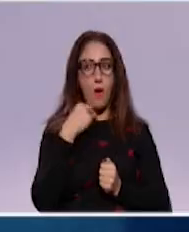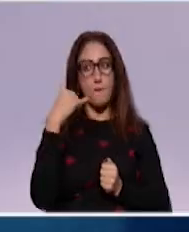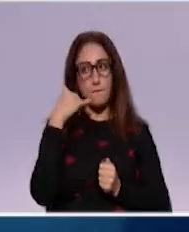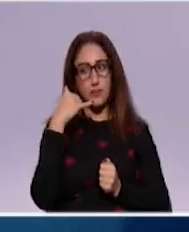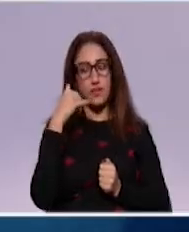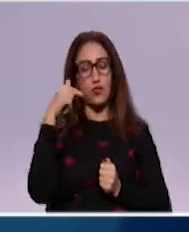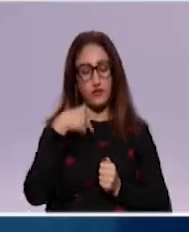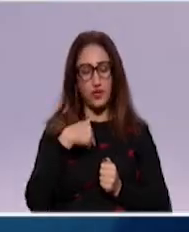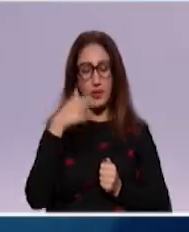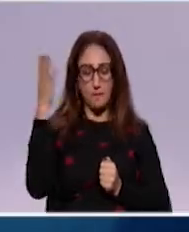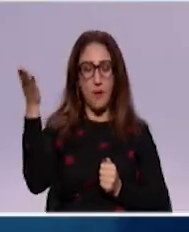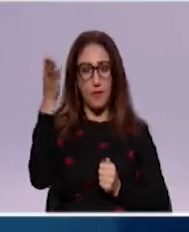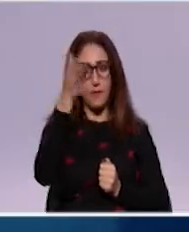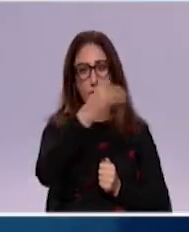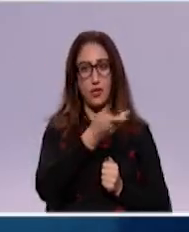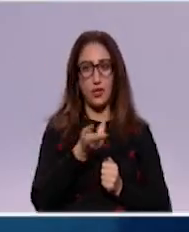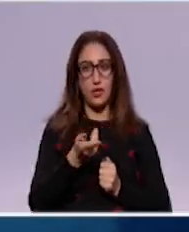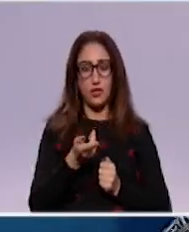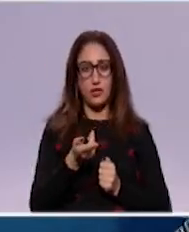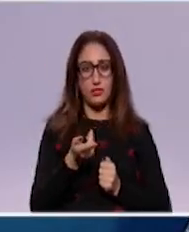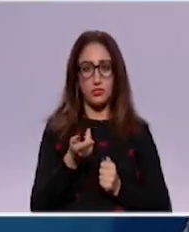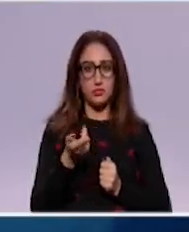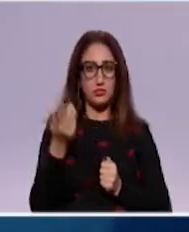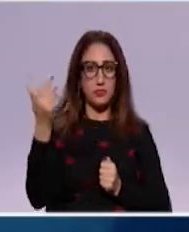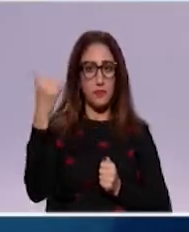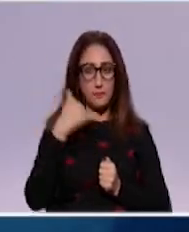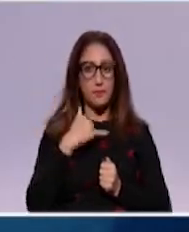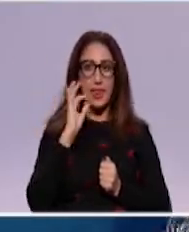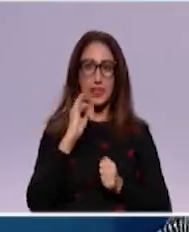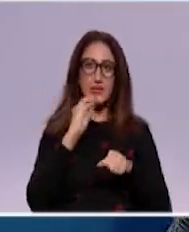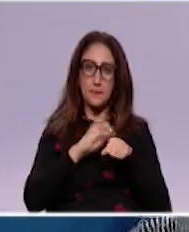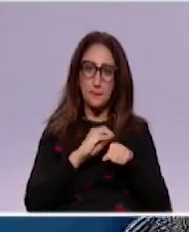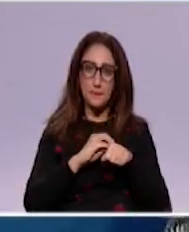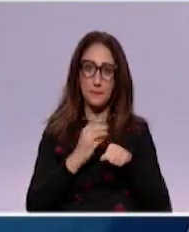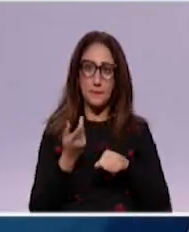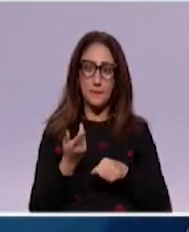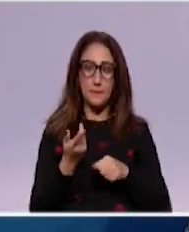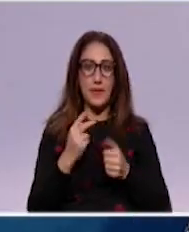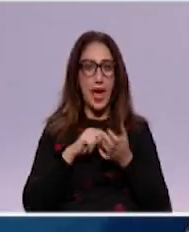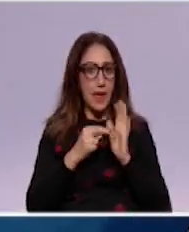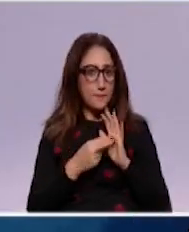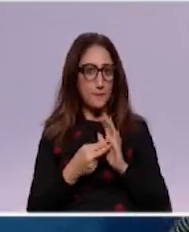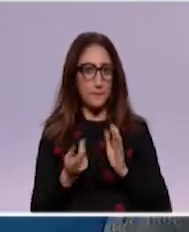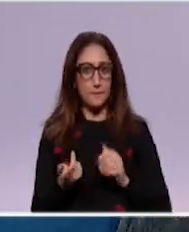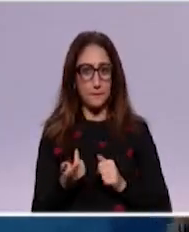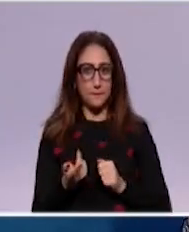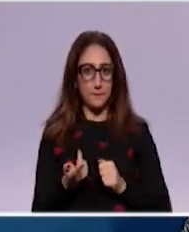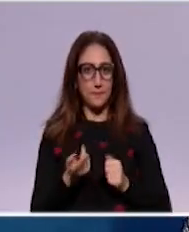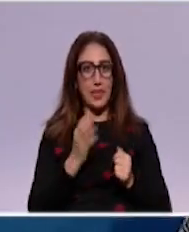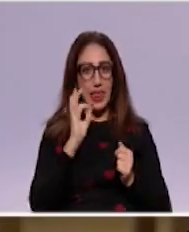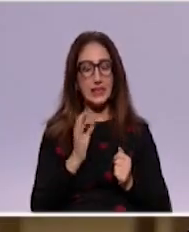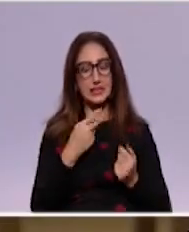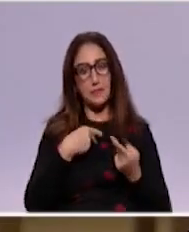الريجستيرات يعني ممكن هاني شنودة ده نمرته كان بس نستاذن نقول له هنعمل نعزمه في حفلة